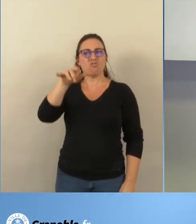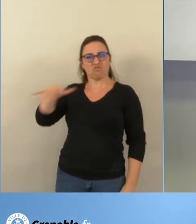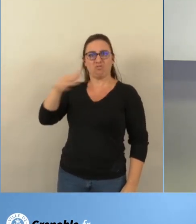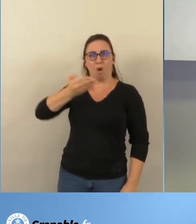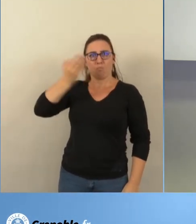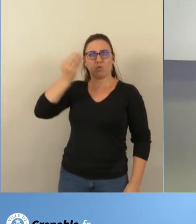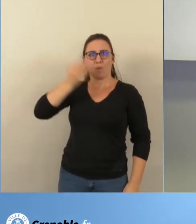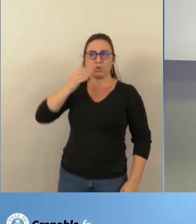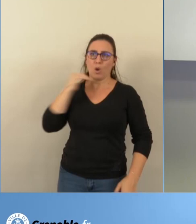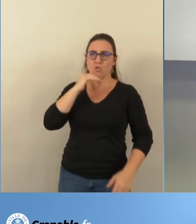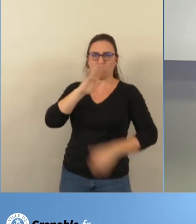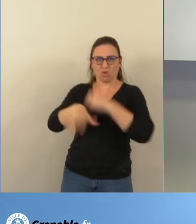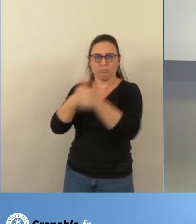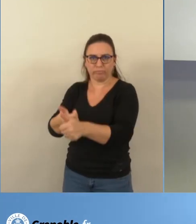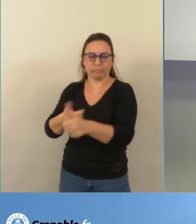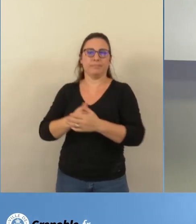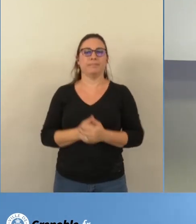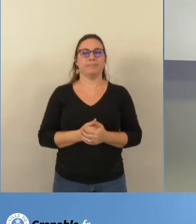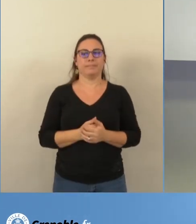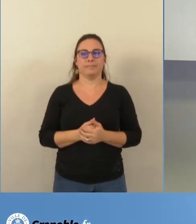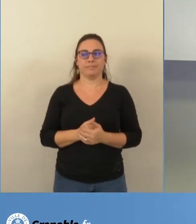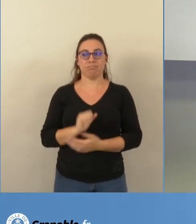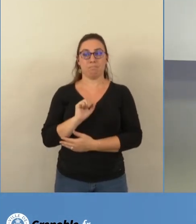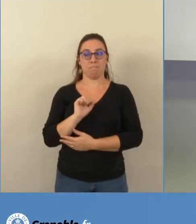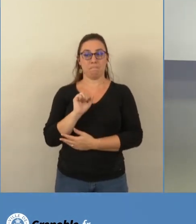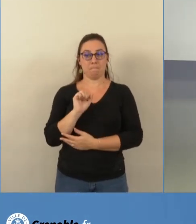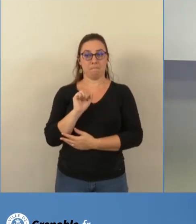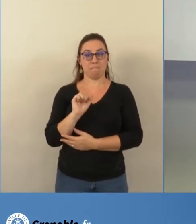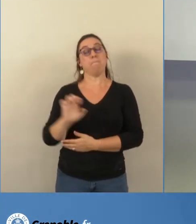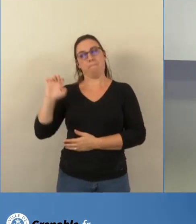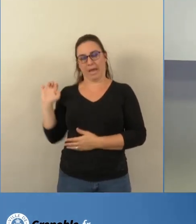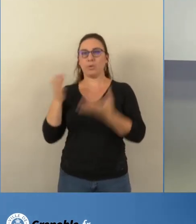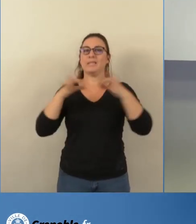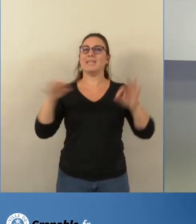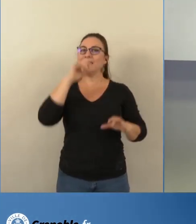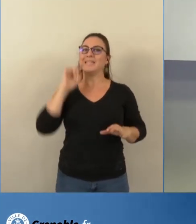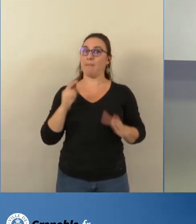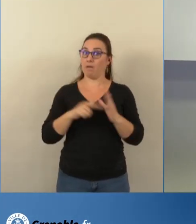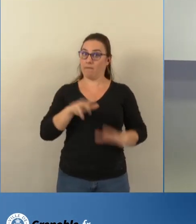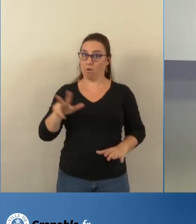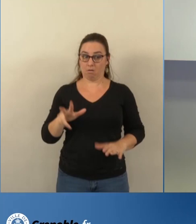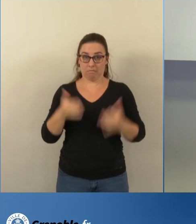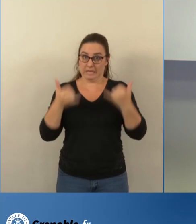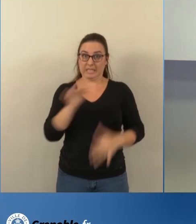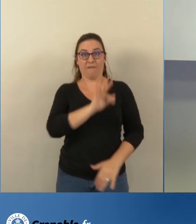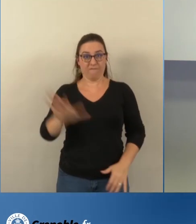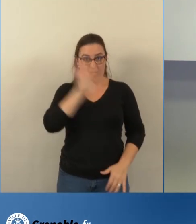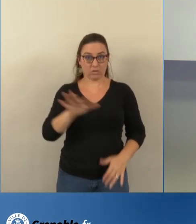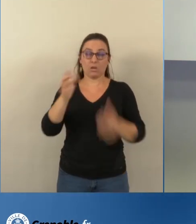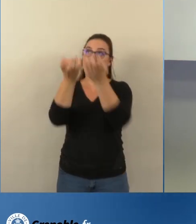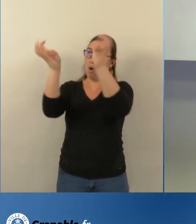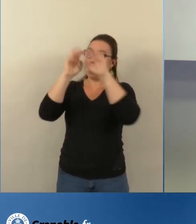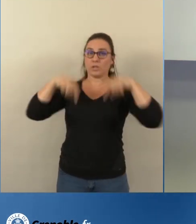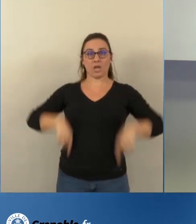d'urgence ce mercredi 10 mai 2023 en France le Conseil d'État lui